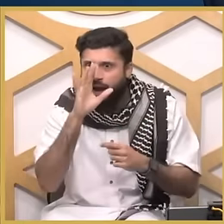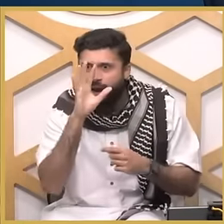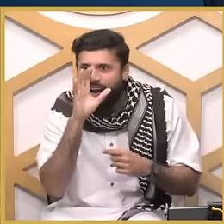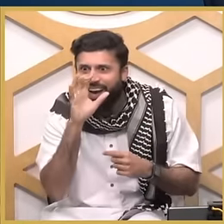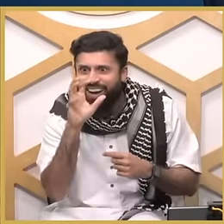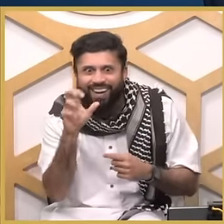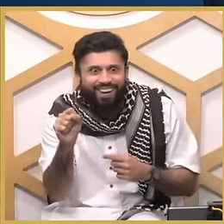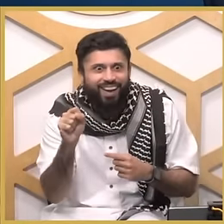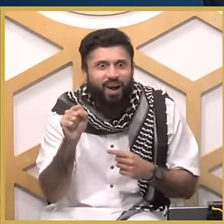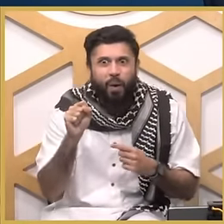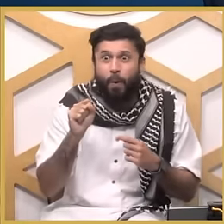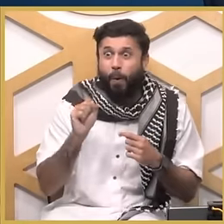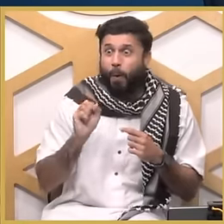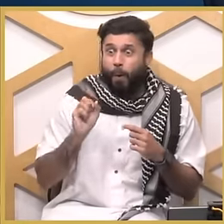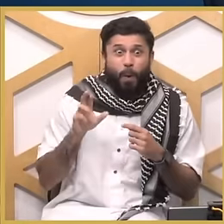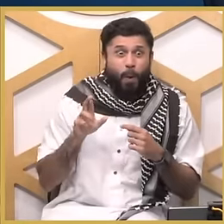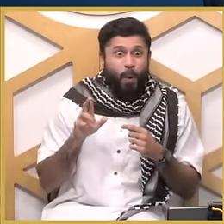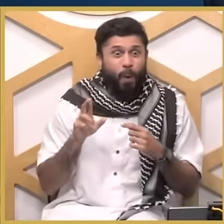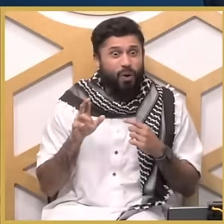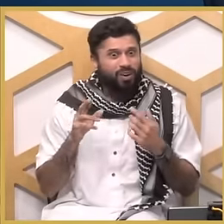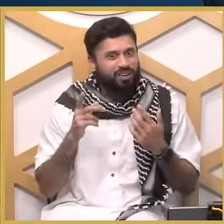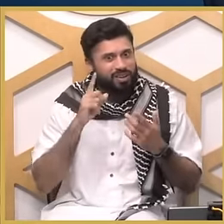لَا يَزْنِ الزَّانِ حِينَ يَزْنِ وَهُوَ مُؤْمِنِ.